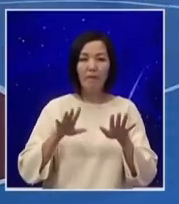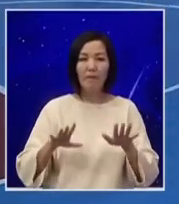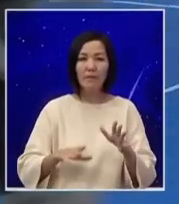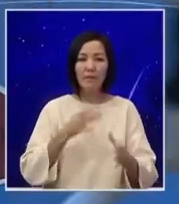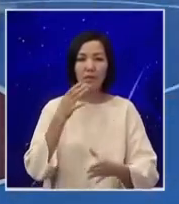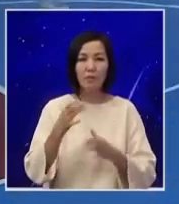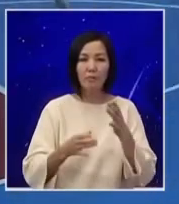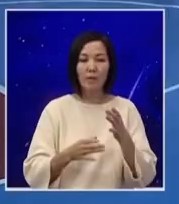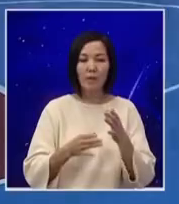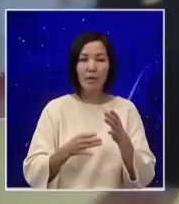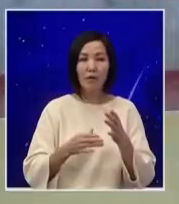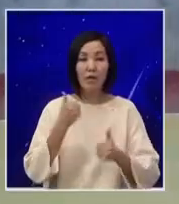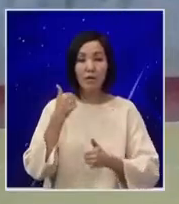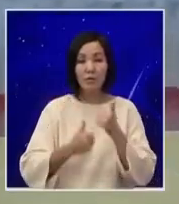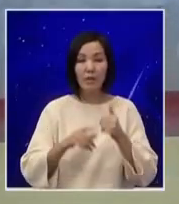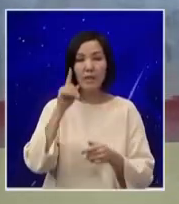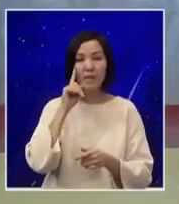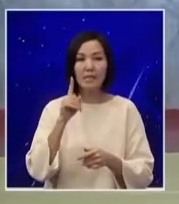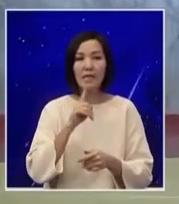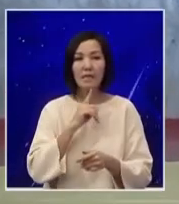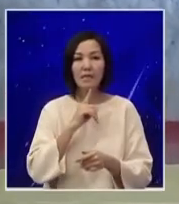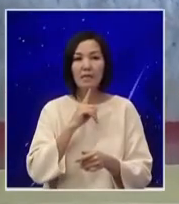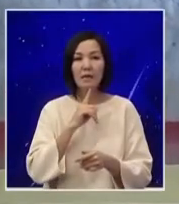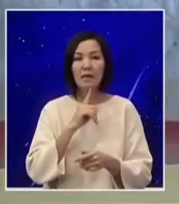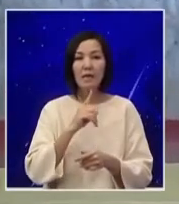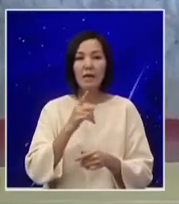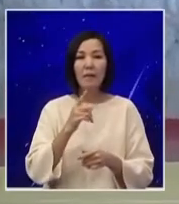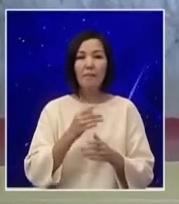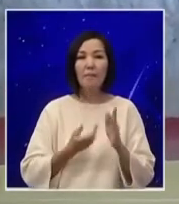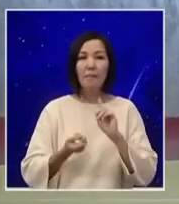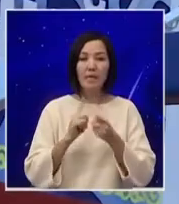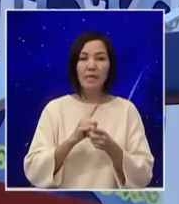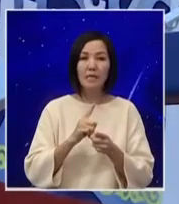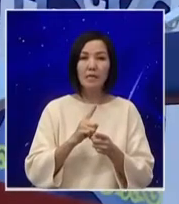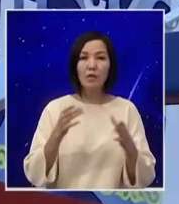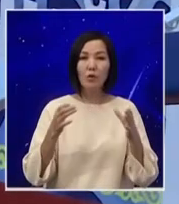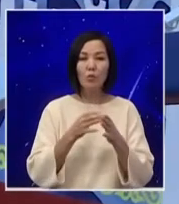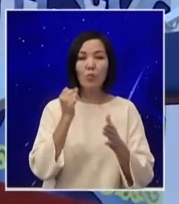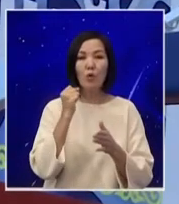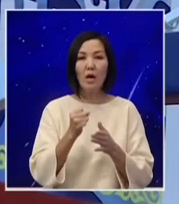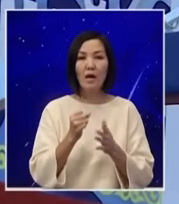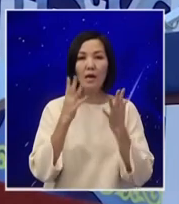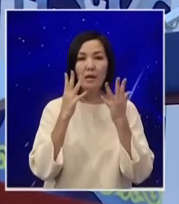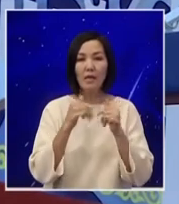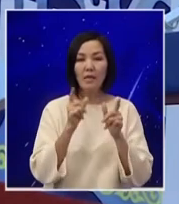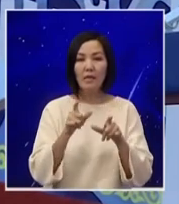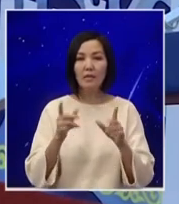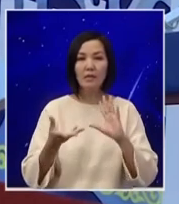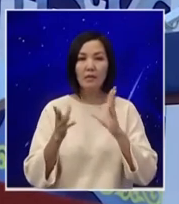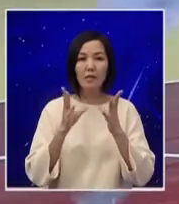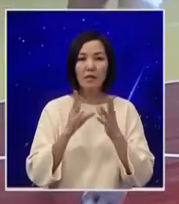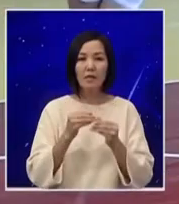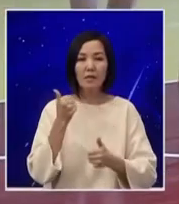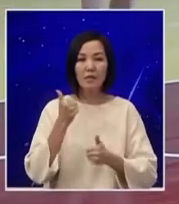казахстана в группе b по сути с душа должна была перейти в группу а однако изменения коснулись и количество команд теперь будет общий единый национальный